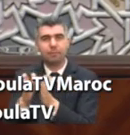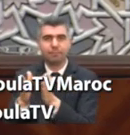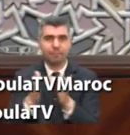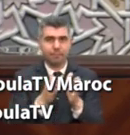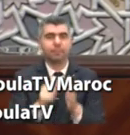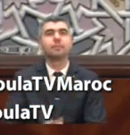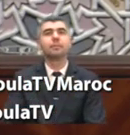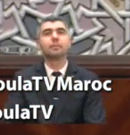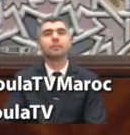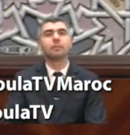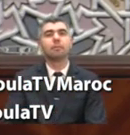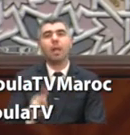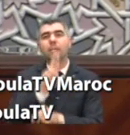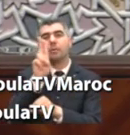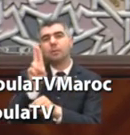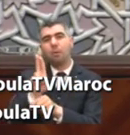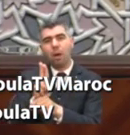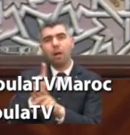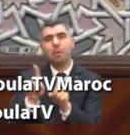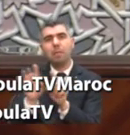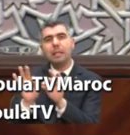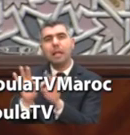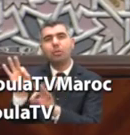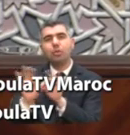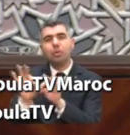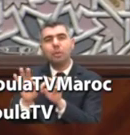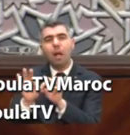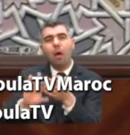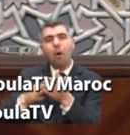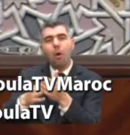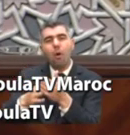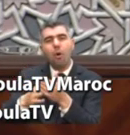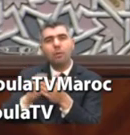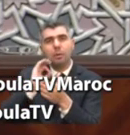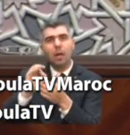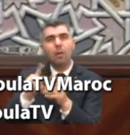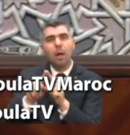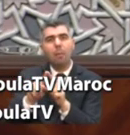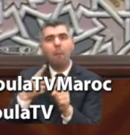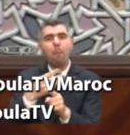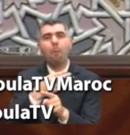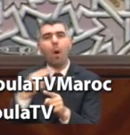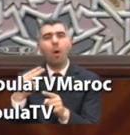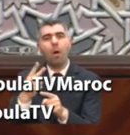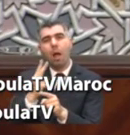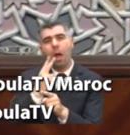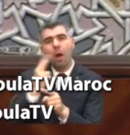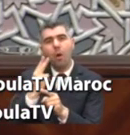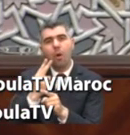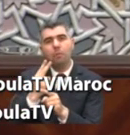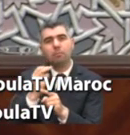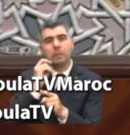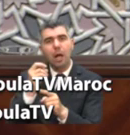سيدي. السؤال الموالي عن اعداد استراتيجيه وطنيه شامله ومتكامله للوقايه من التدخين والمخدرات للسيدات والساده